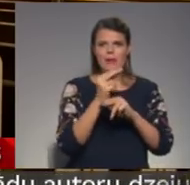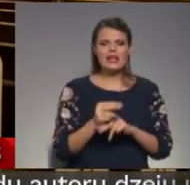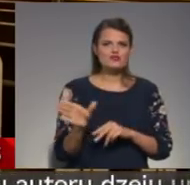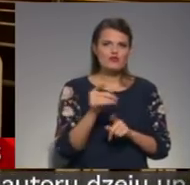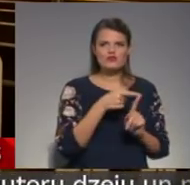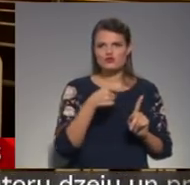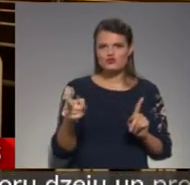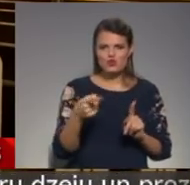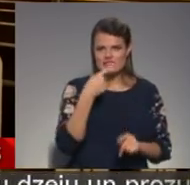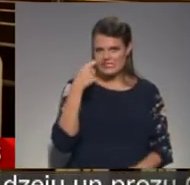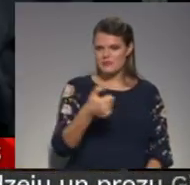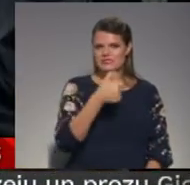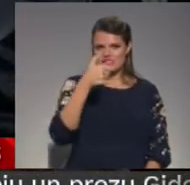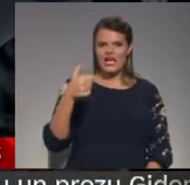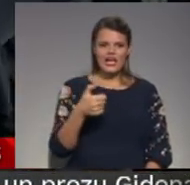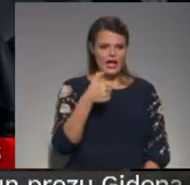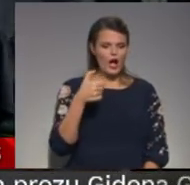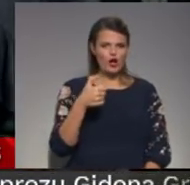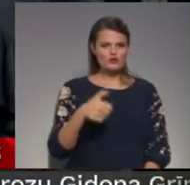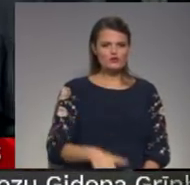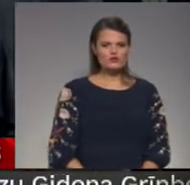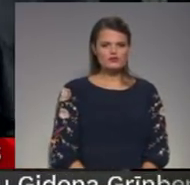visus šos vairāk nekā 100 gadus.